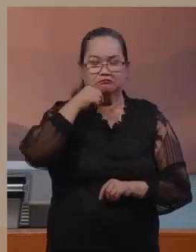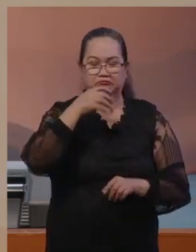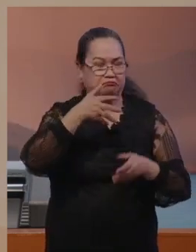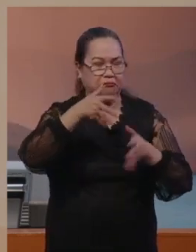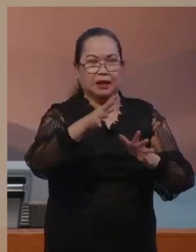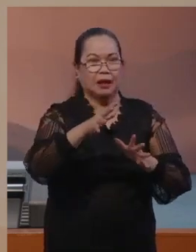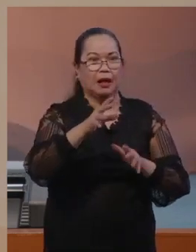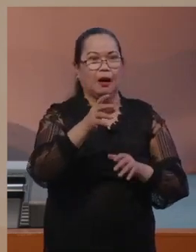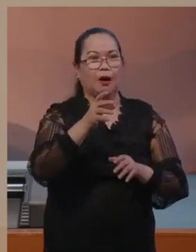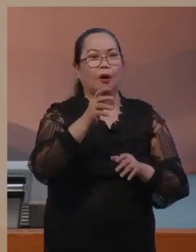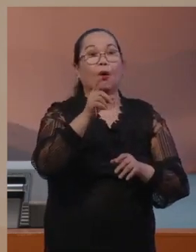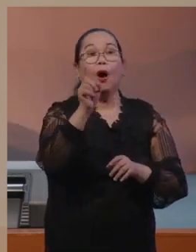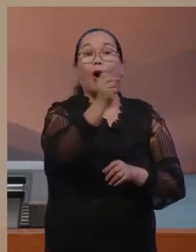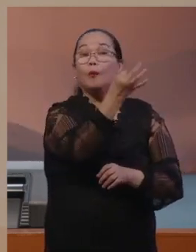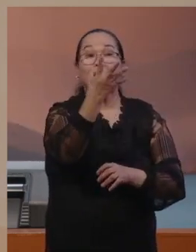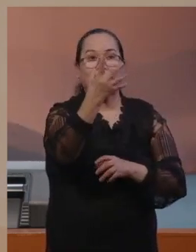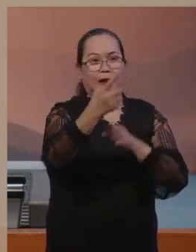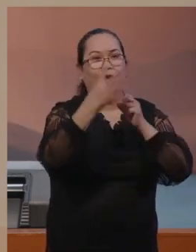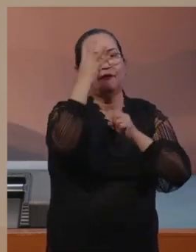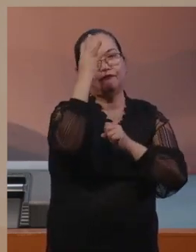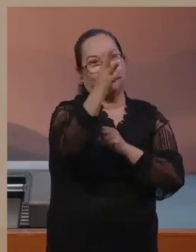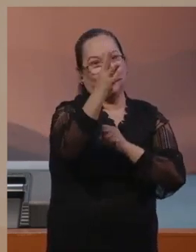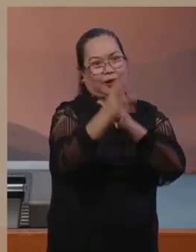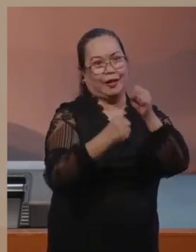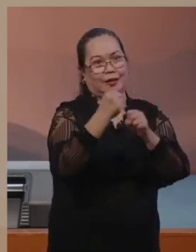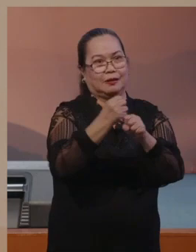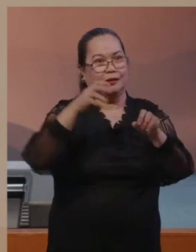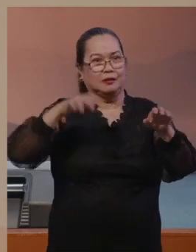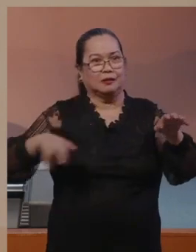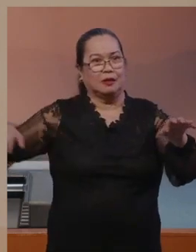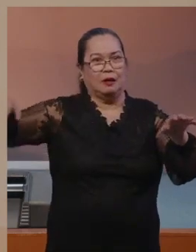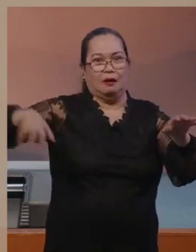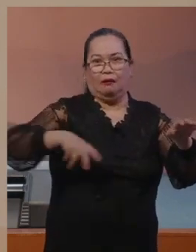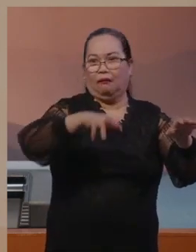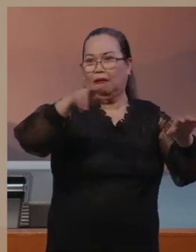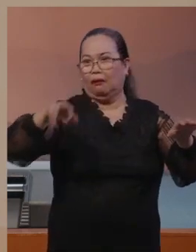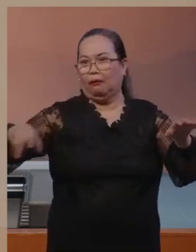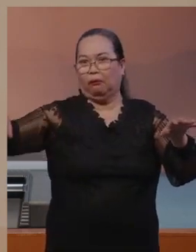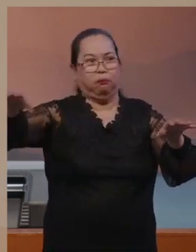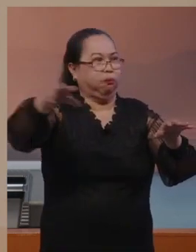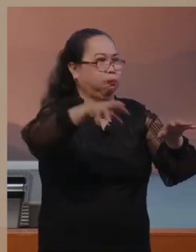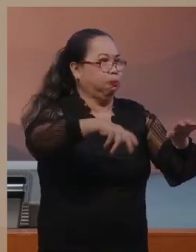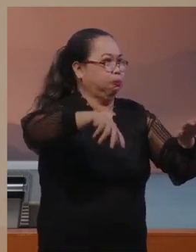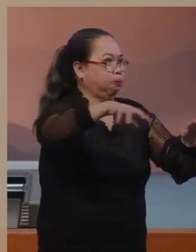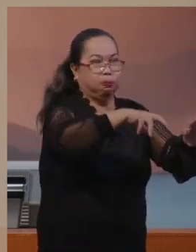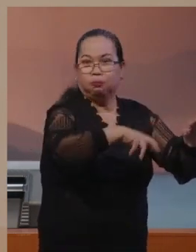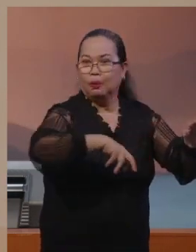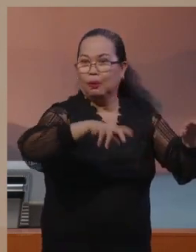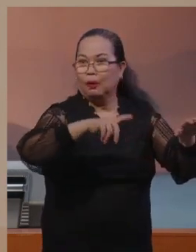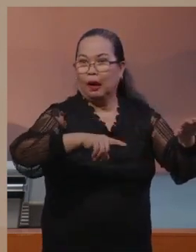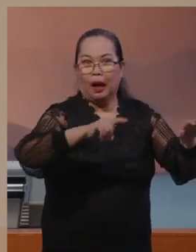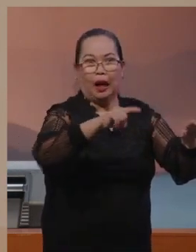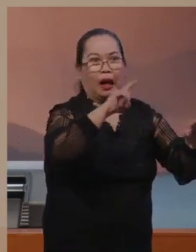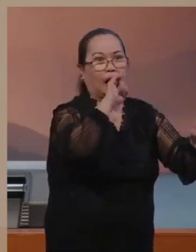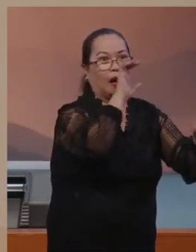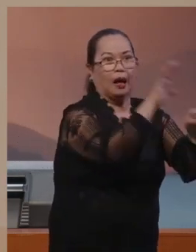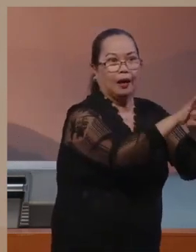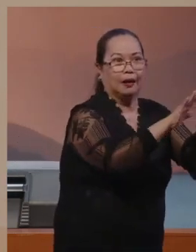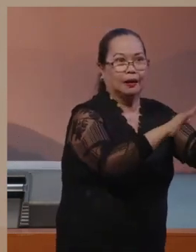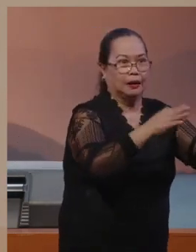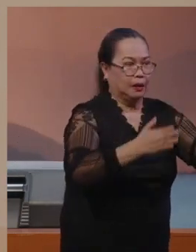40 years, paikot na ganon. So ngayon, nasa Shittim na sila, tatawid na sila into the Promised Land. Ang una